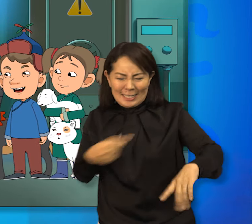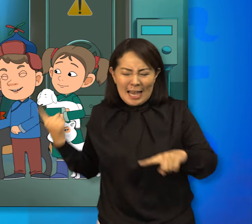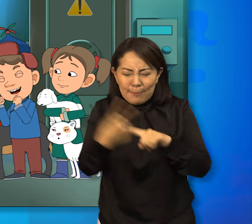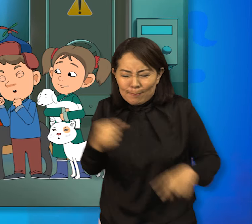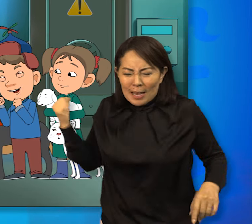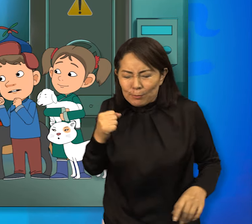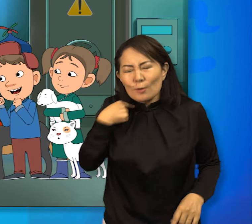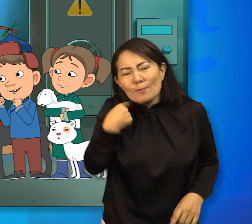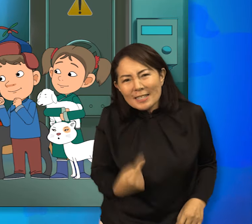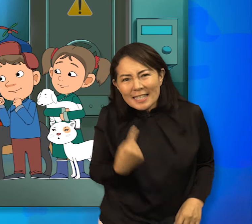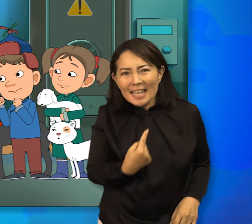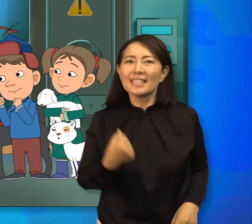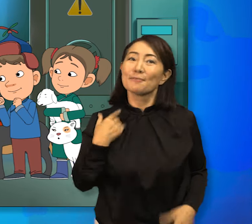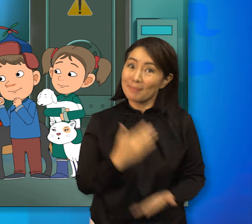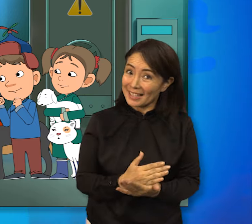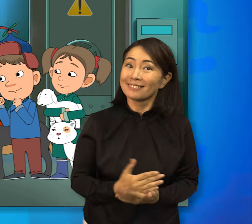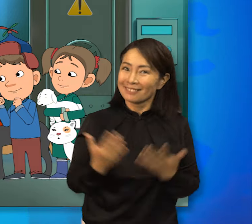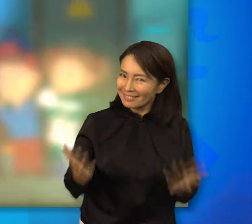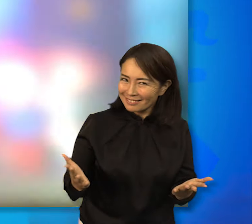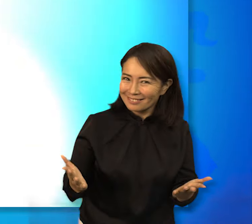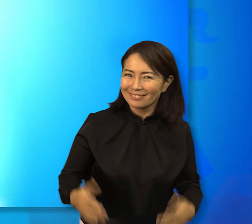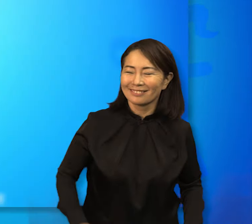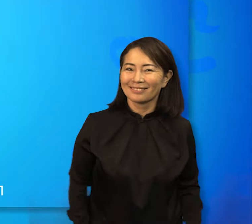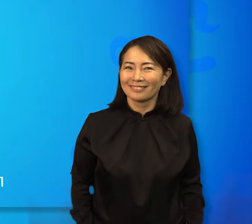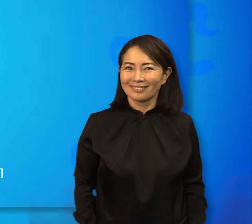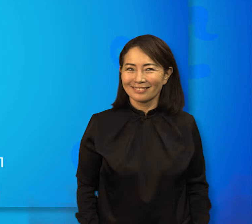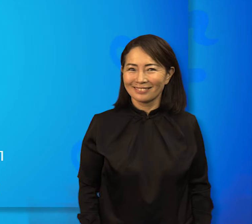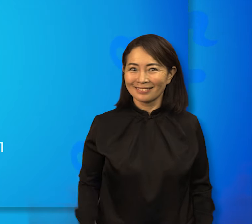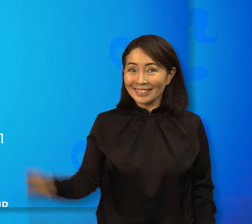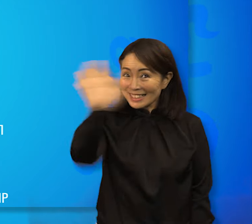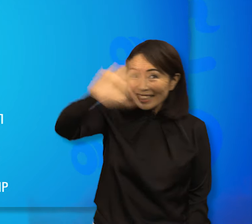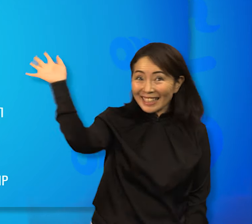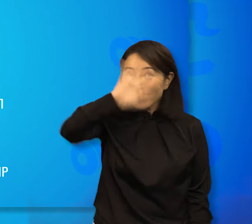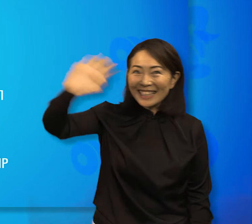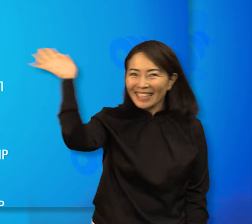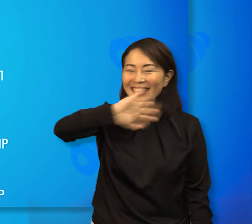Манай дөрөв ирээгүйсэн бол үлгэр дээр ийм юм болох байсан ба шүү дээ.